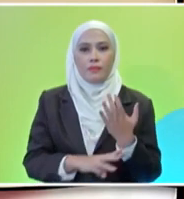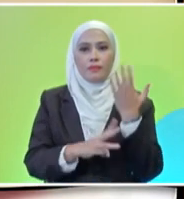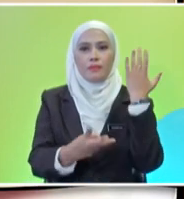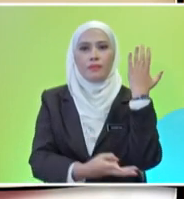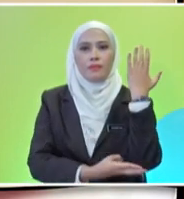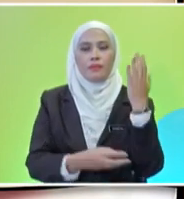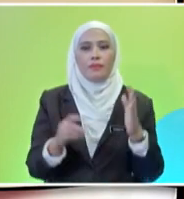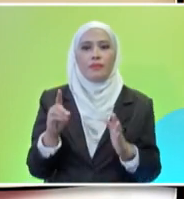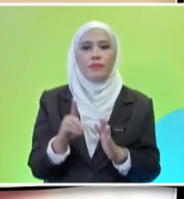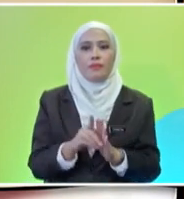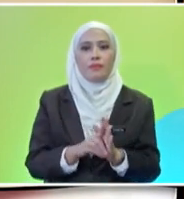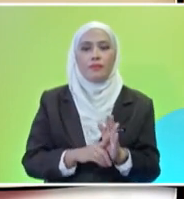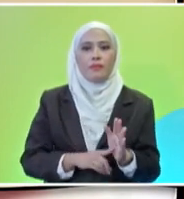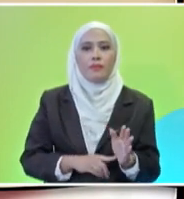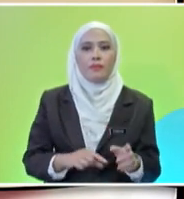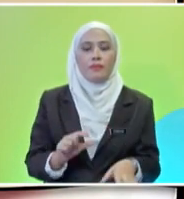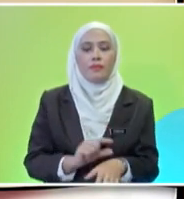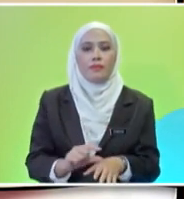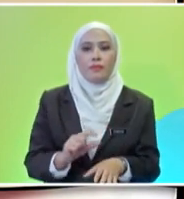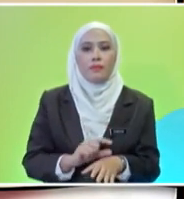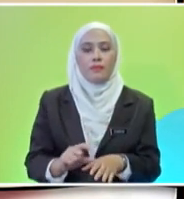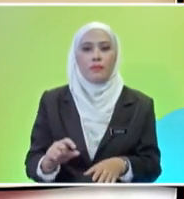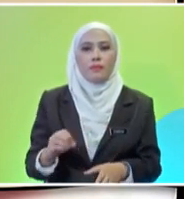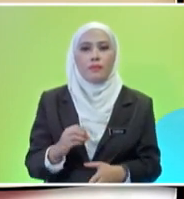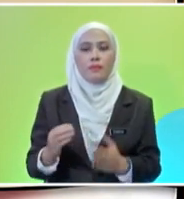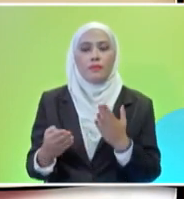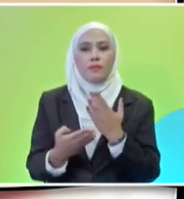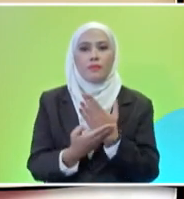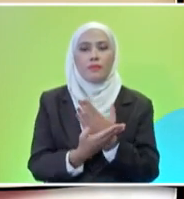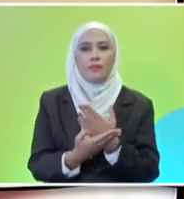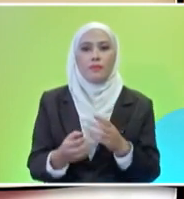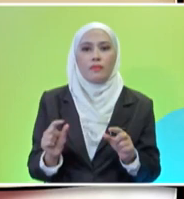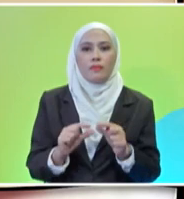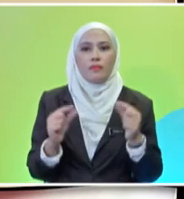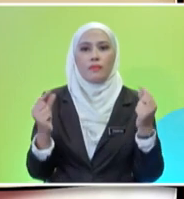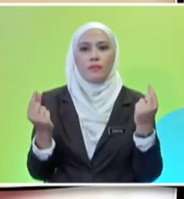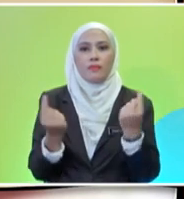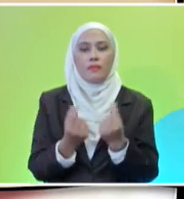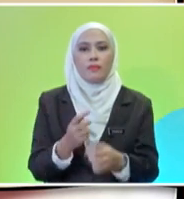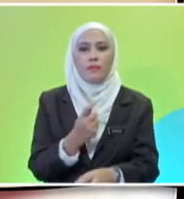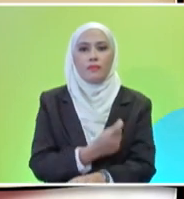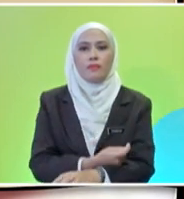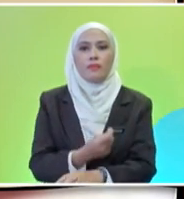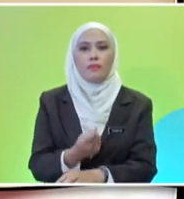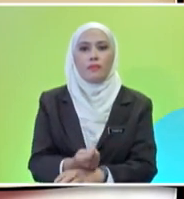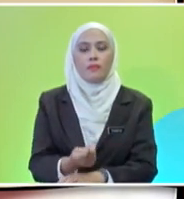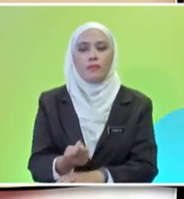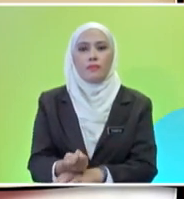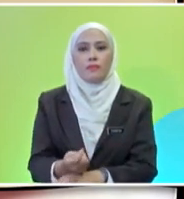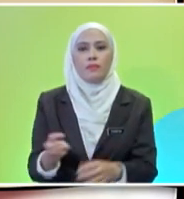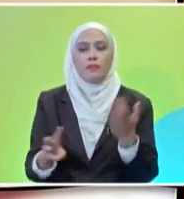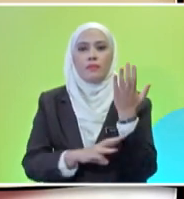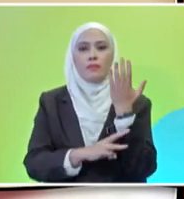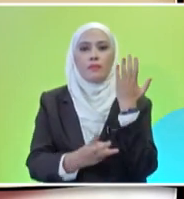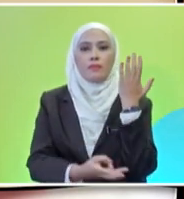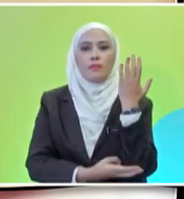digunakan oleh golongan petani sejak turun turun pakai